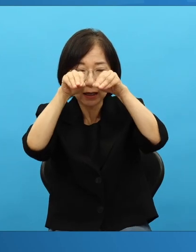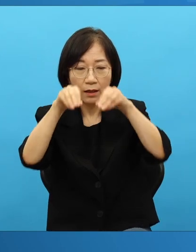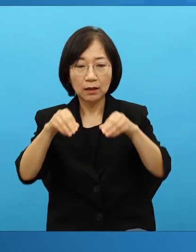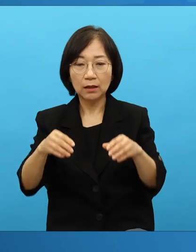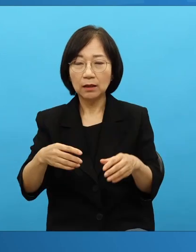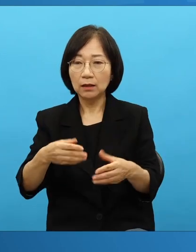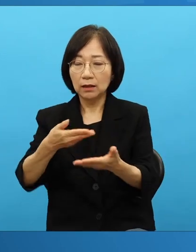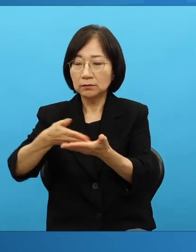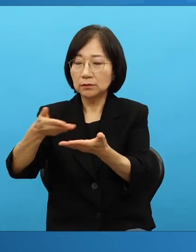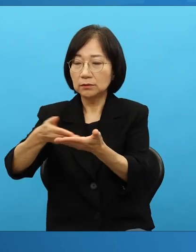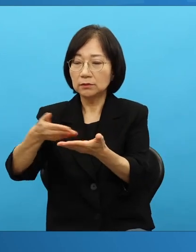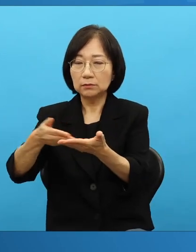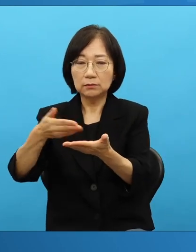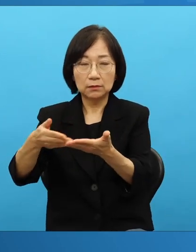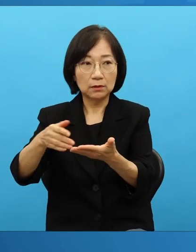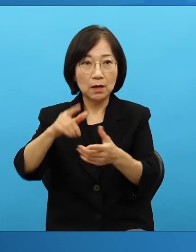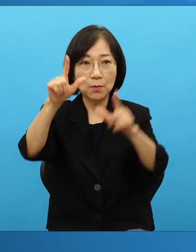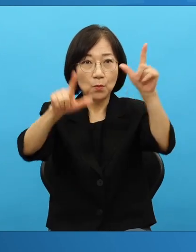진짜 내 복잡합니다.